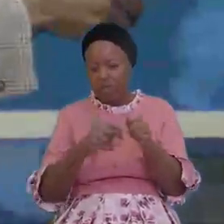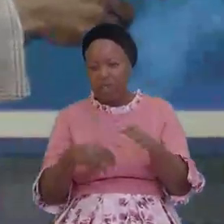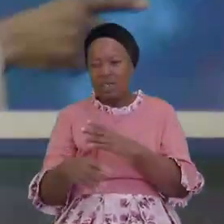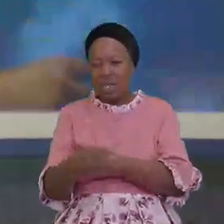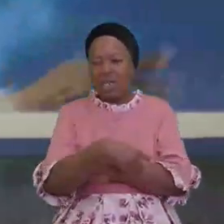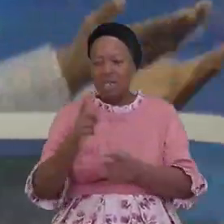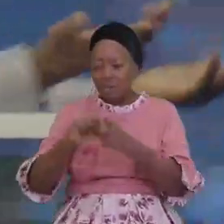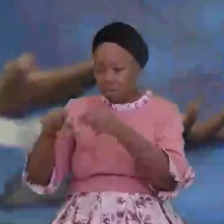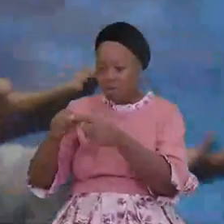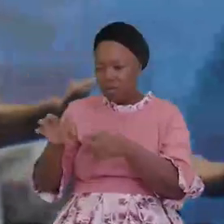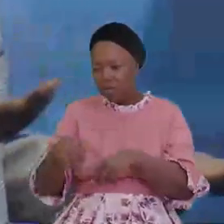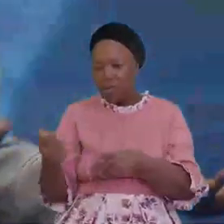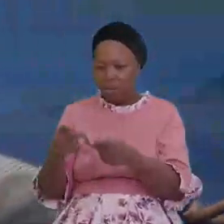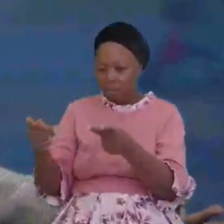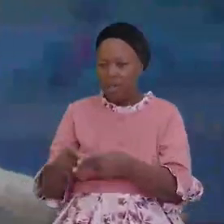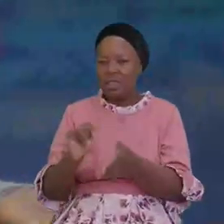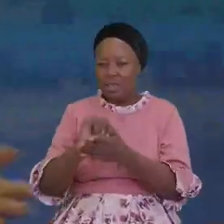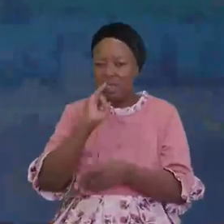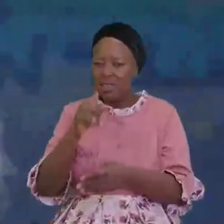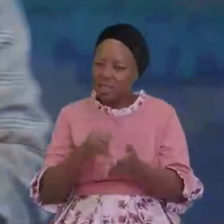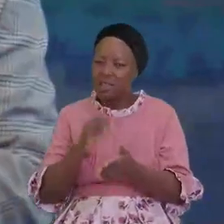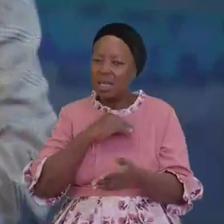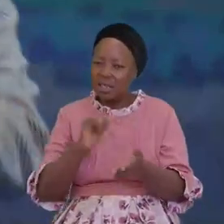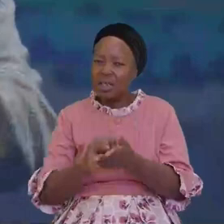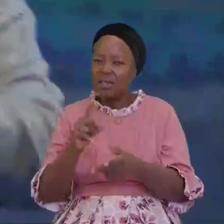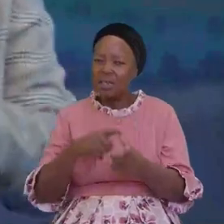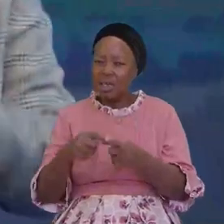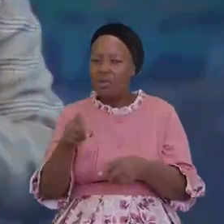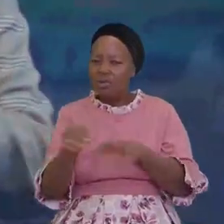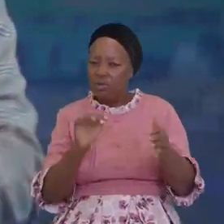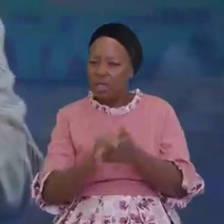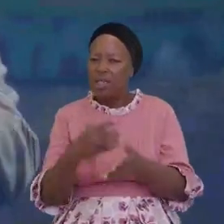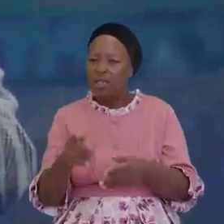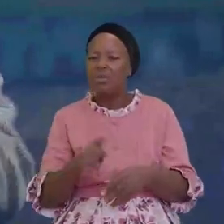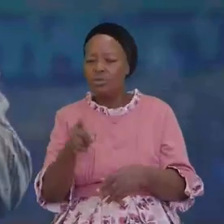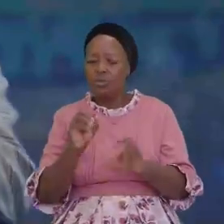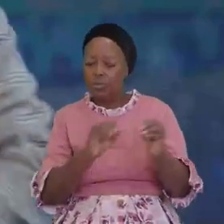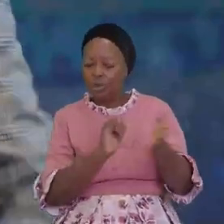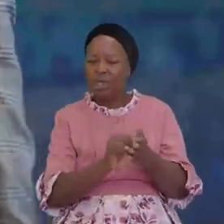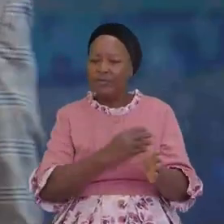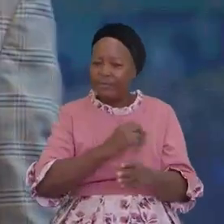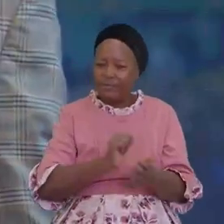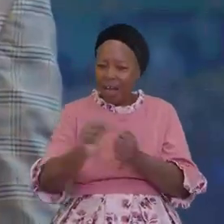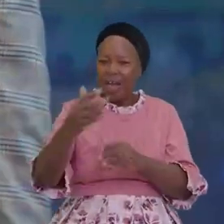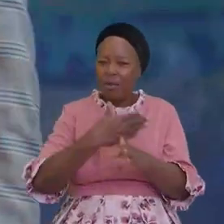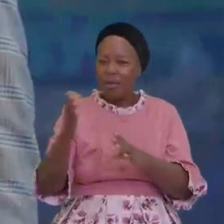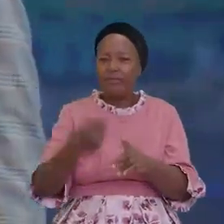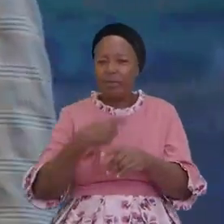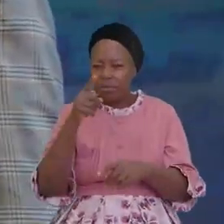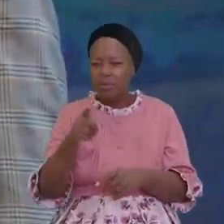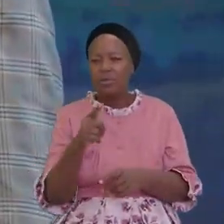Chaque nuit, après avoir fait tout dans la journée, tu vas ailleurs. Et tu fais la même